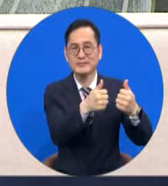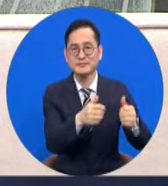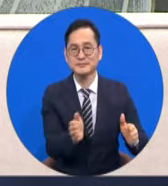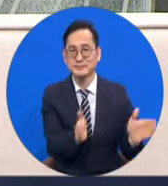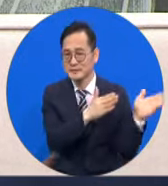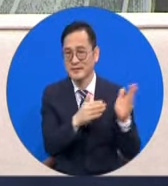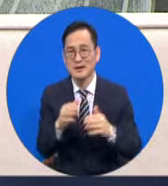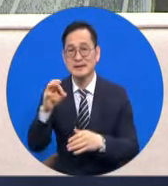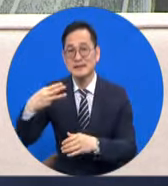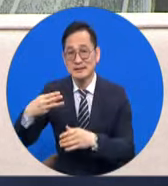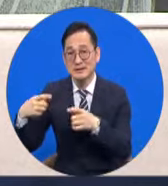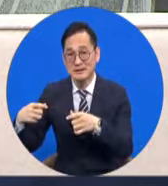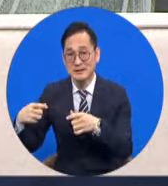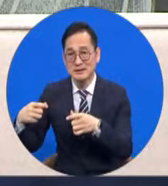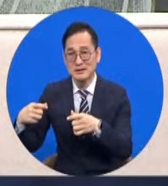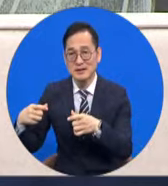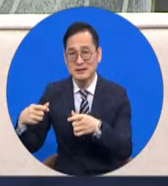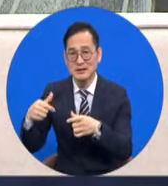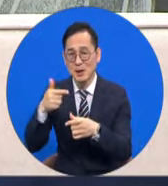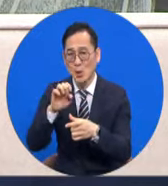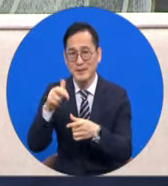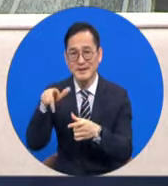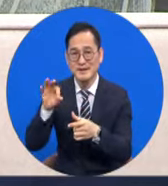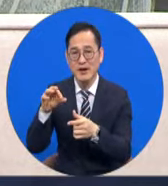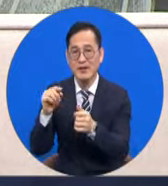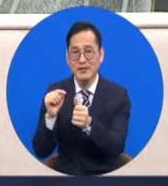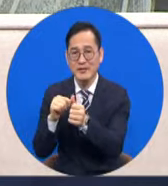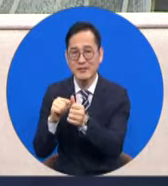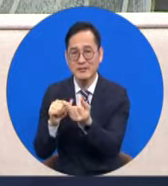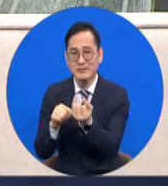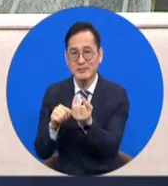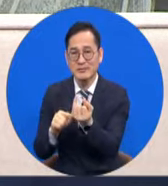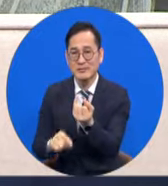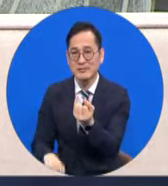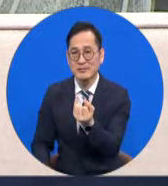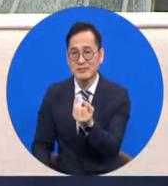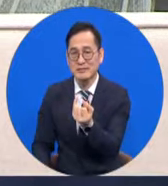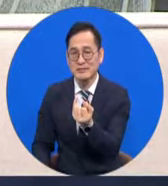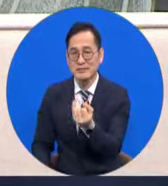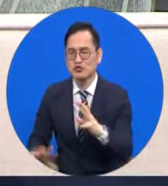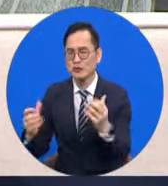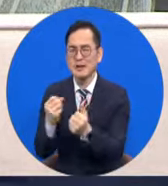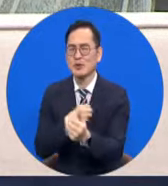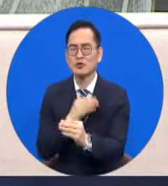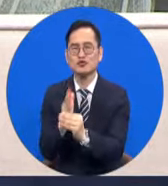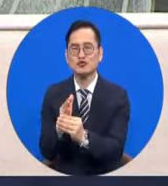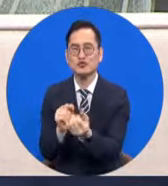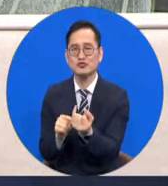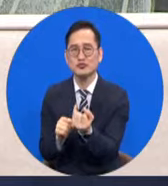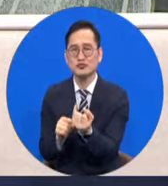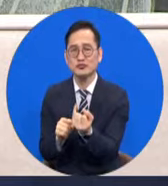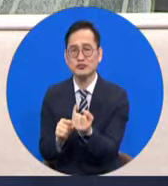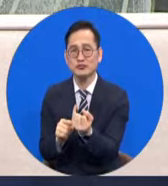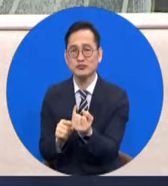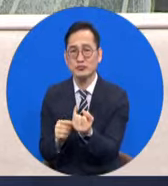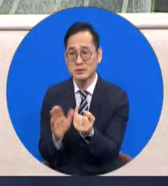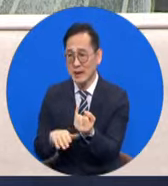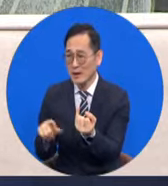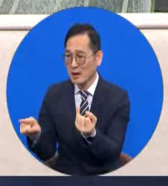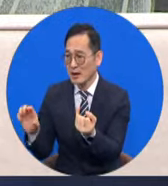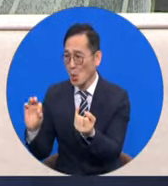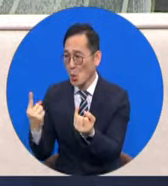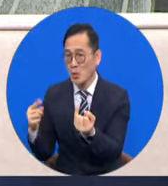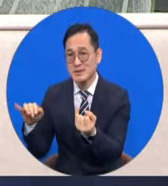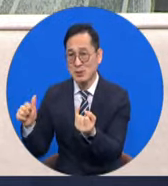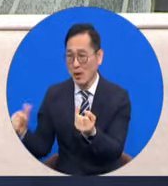초반, 선거 초반에 안정적으로 좀 이긴다는 느낌인데 후반 들어오면서 사실은 오신환 후보가 급격하게